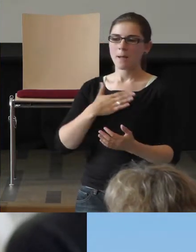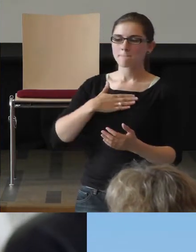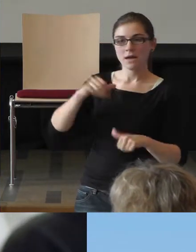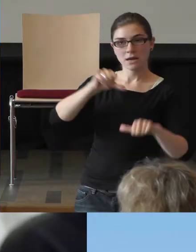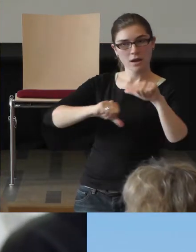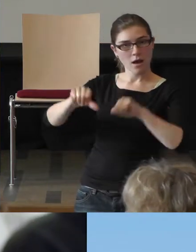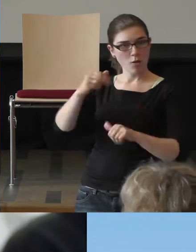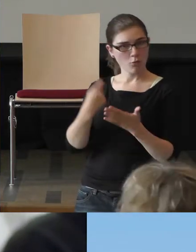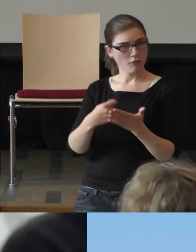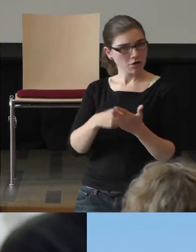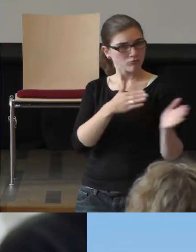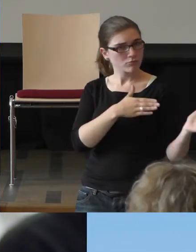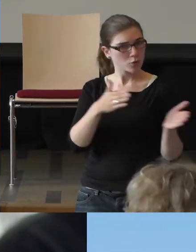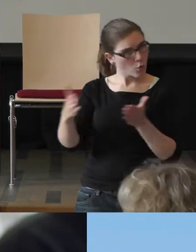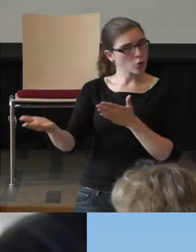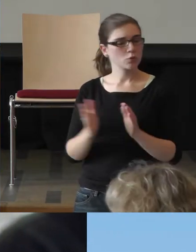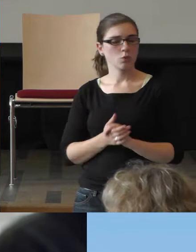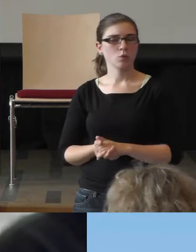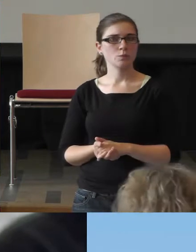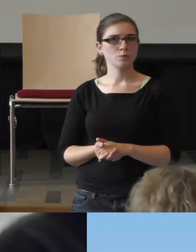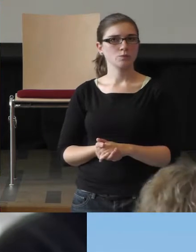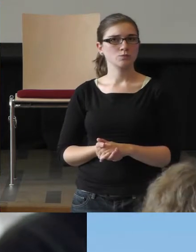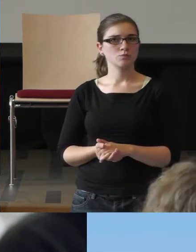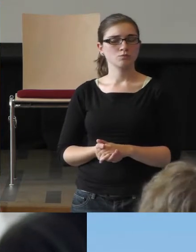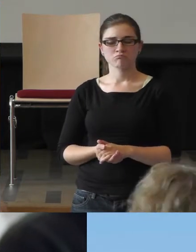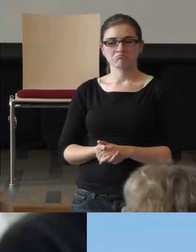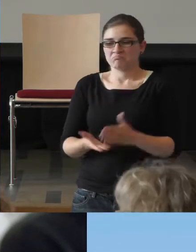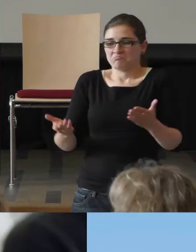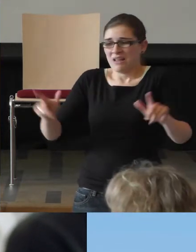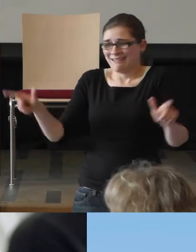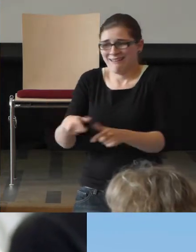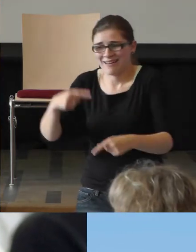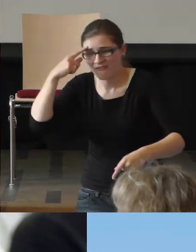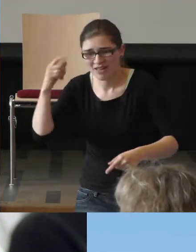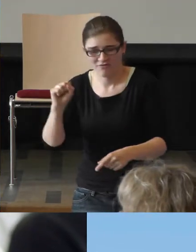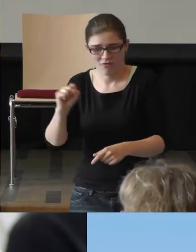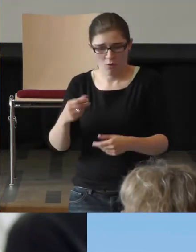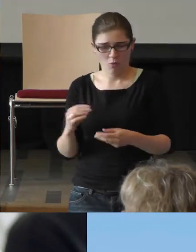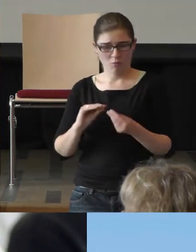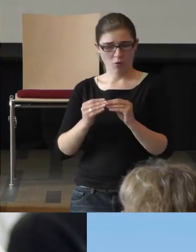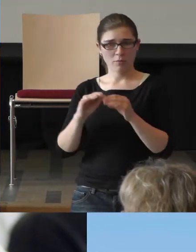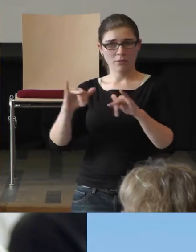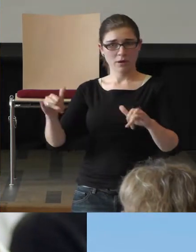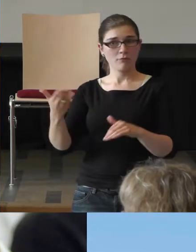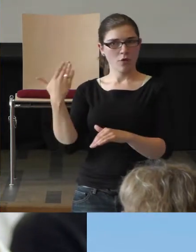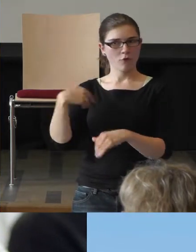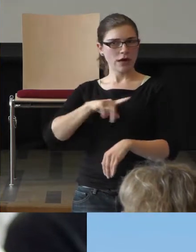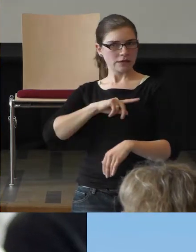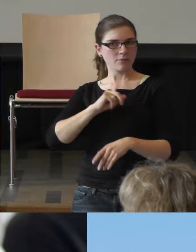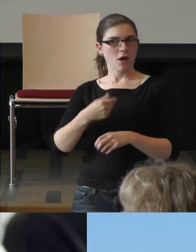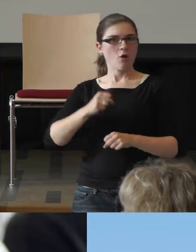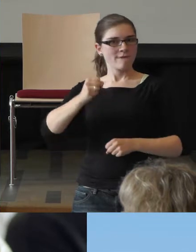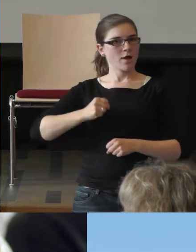Laborwerte sind eigentlich in Ordnung und keiner weiß was richtig, aber gewandert bin ich auch sehr gern und weit